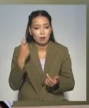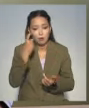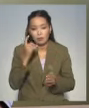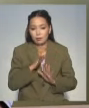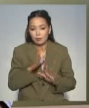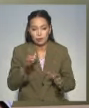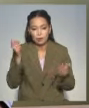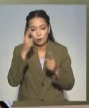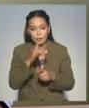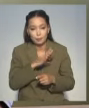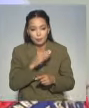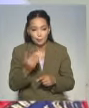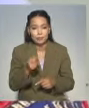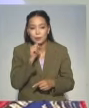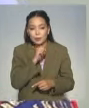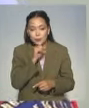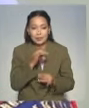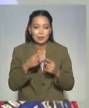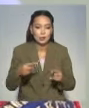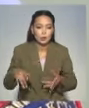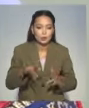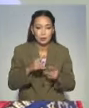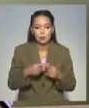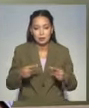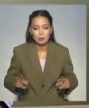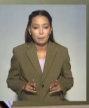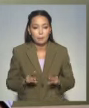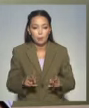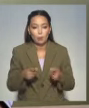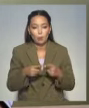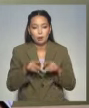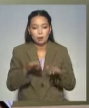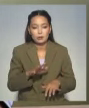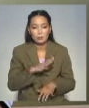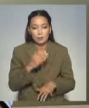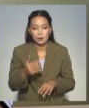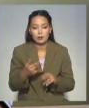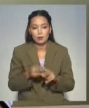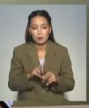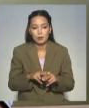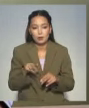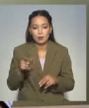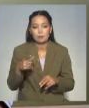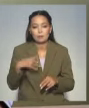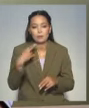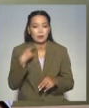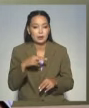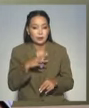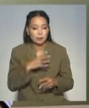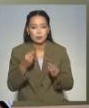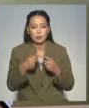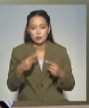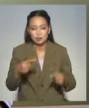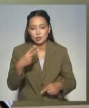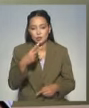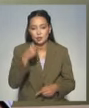анықтадық. Күдіктілер бұған дейін ұрлық пен тонау секілді қылмыс жасаған үшін істі болған. Біреу тіпті 3 рет сотталған. Оларға айыпталған бап бойынша 20